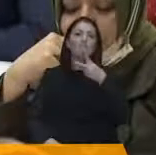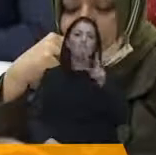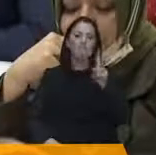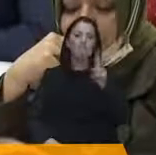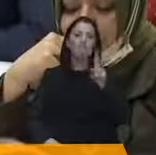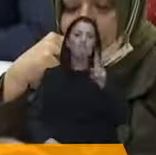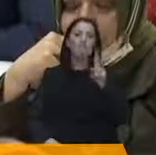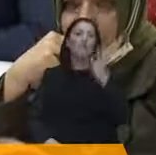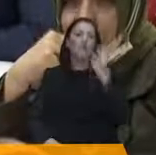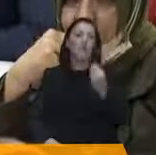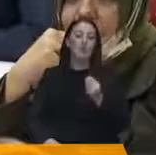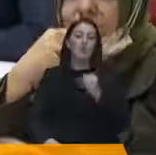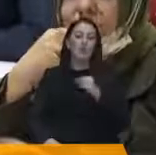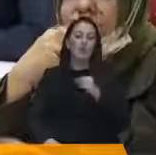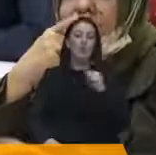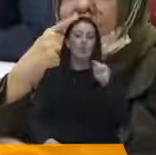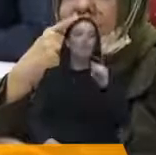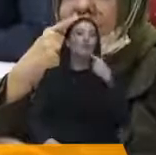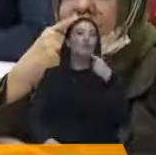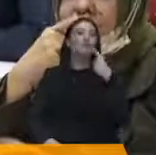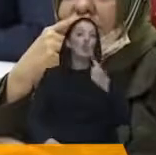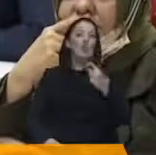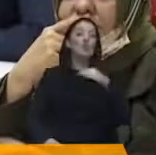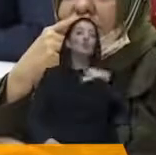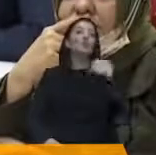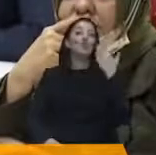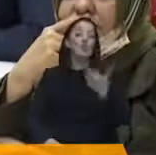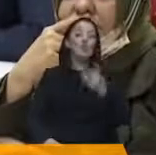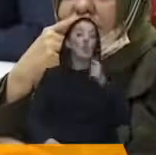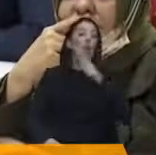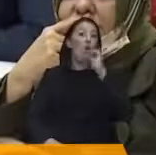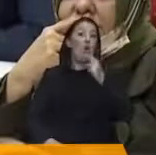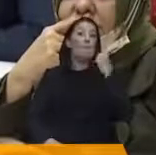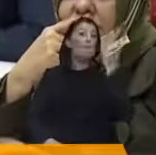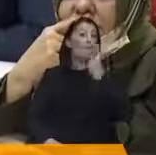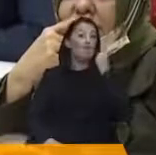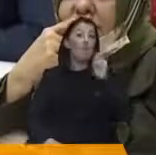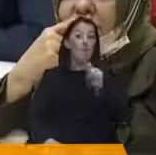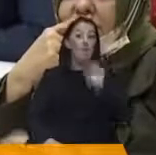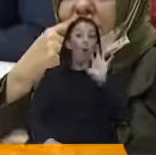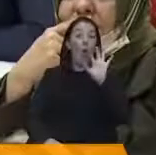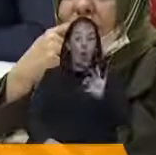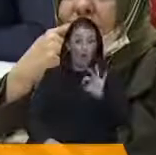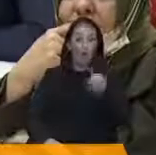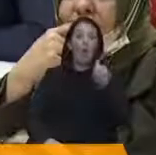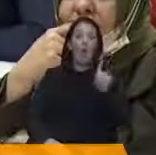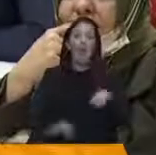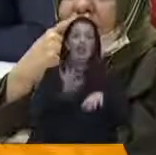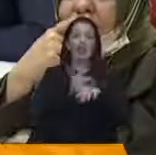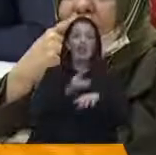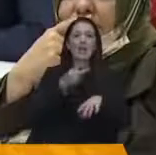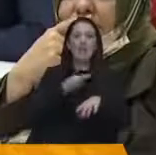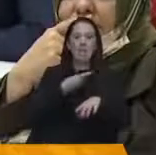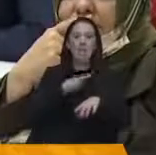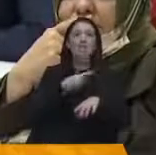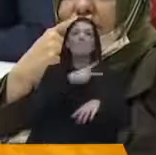gözleri önünde cereyan edecek. Bu söylediklerimin dışında oraya bir şey yapılırsa o dakika ben